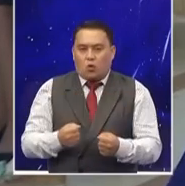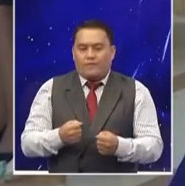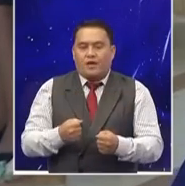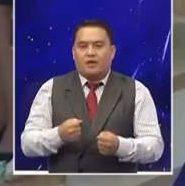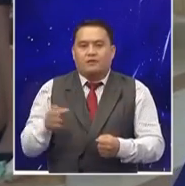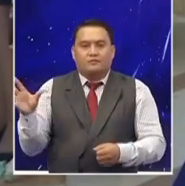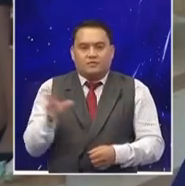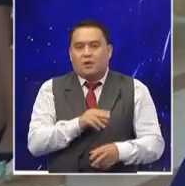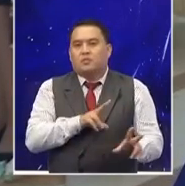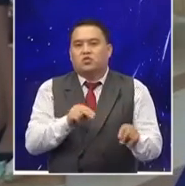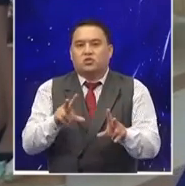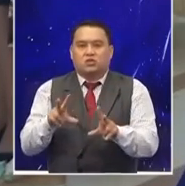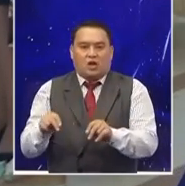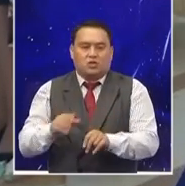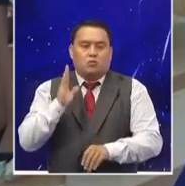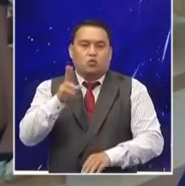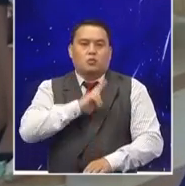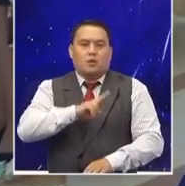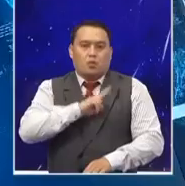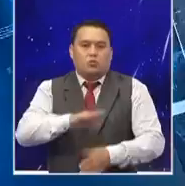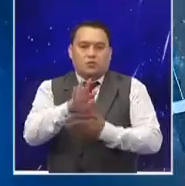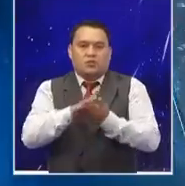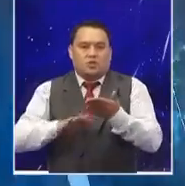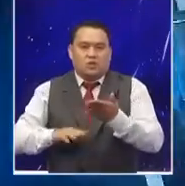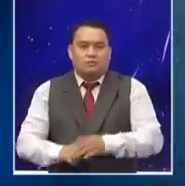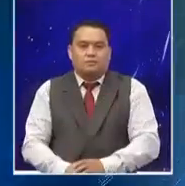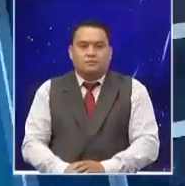здоровья счастья и будем работать дальше